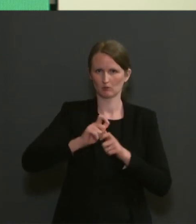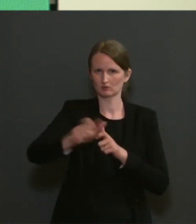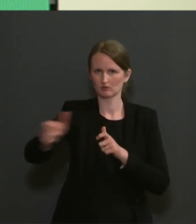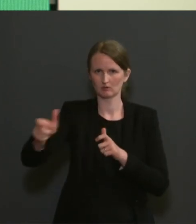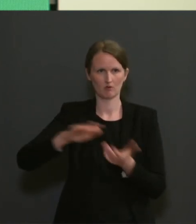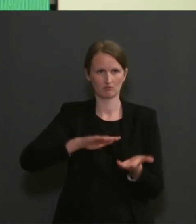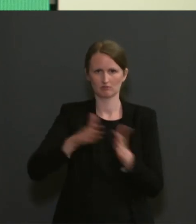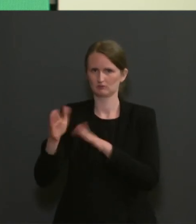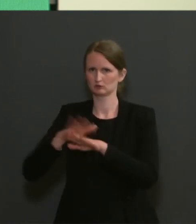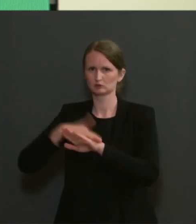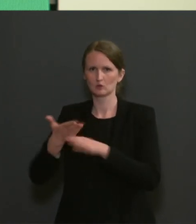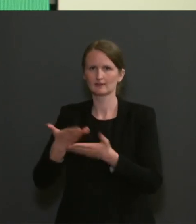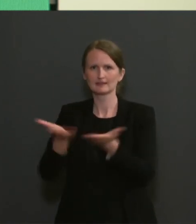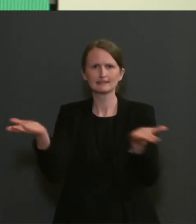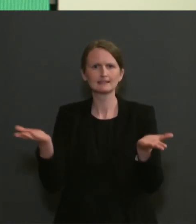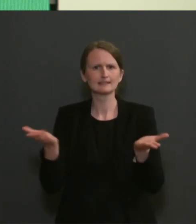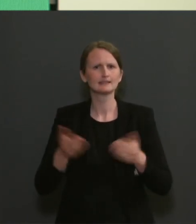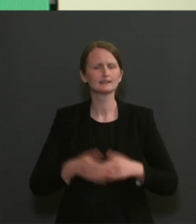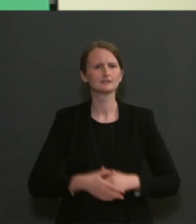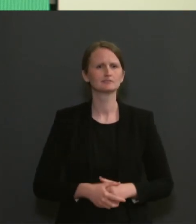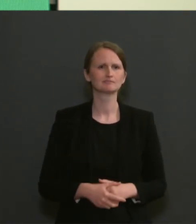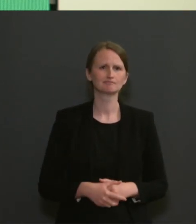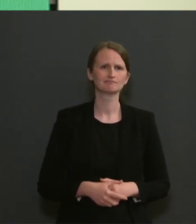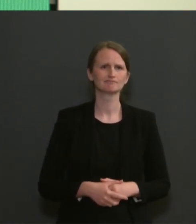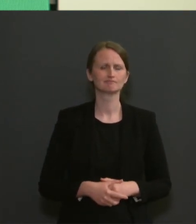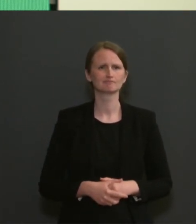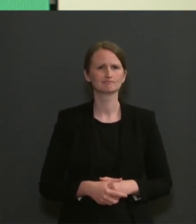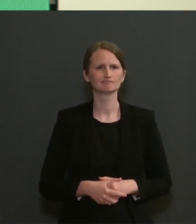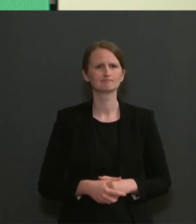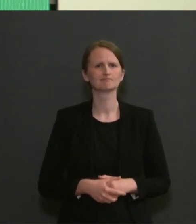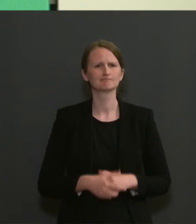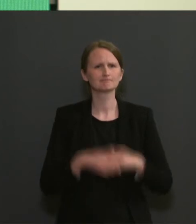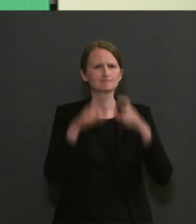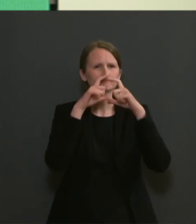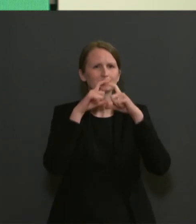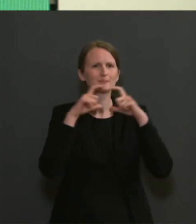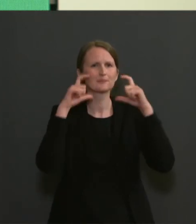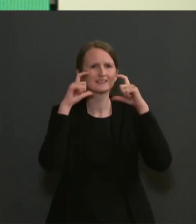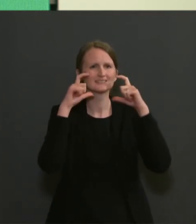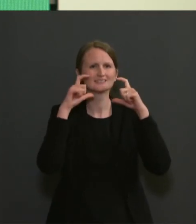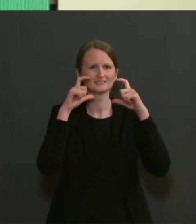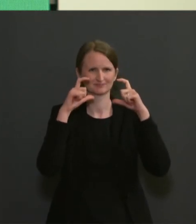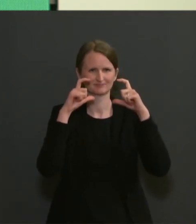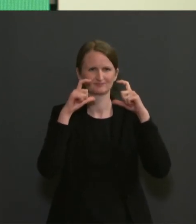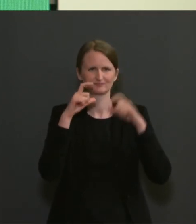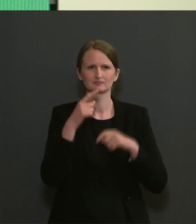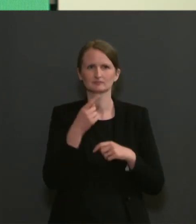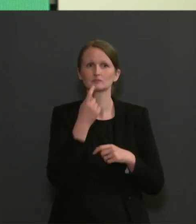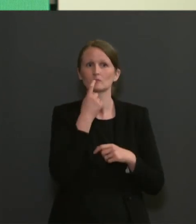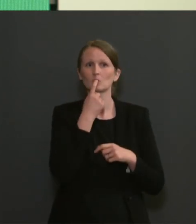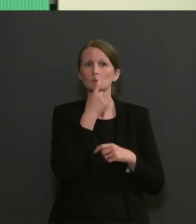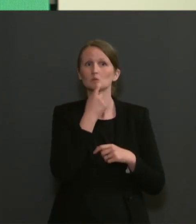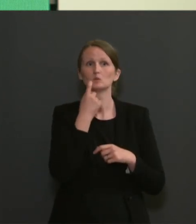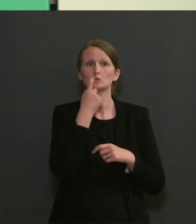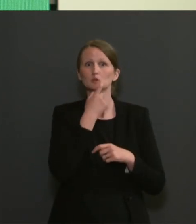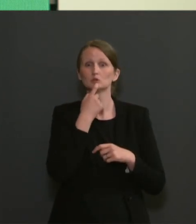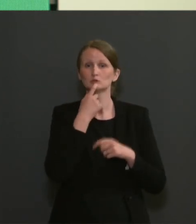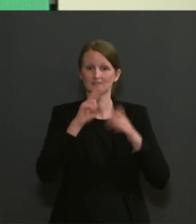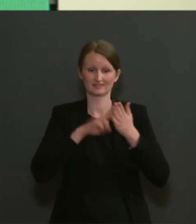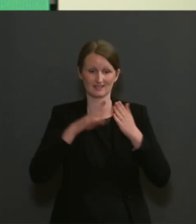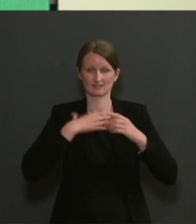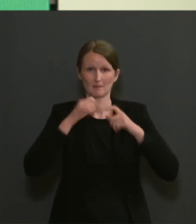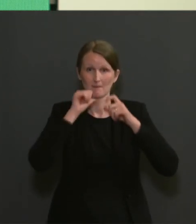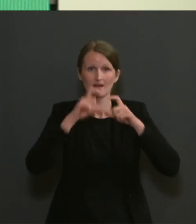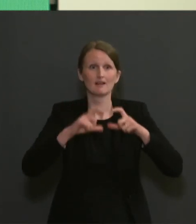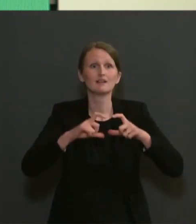Alors, je pense qu'il est important de dire qu'un masque devrait s'appeler plutôt un masque facial qu'un masque buccal, puisque globalement, nous respirons par le nez et par la